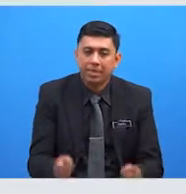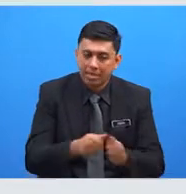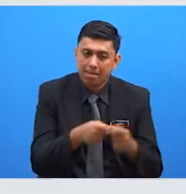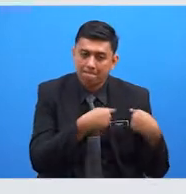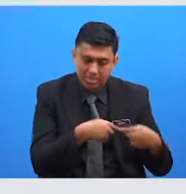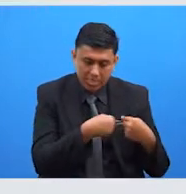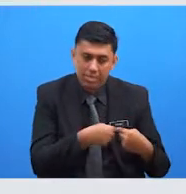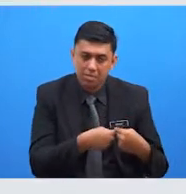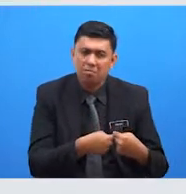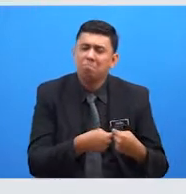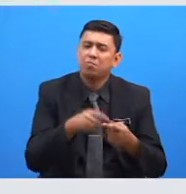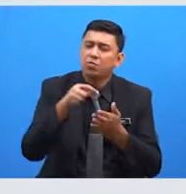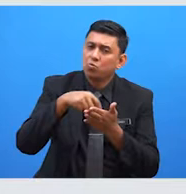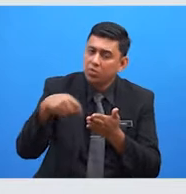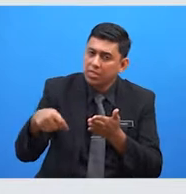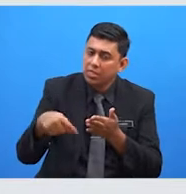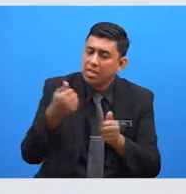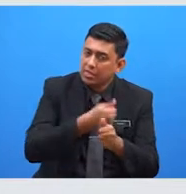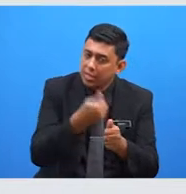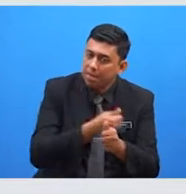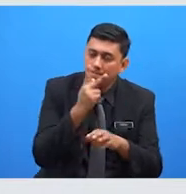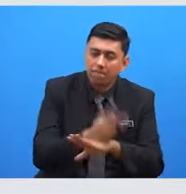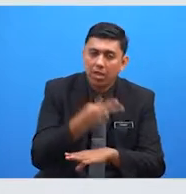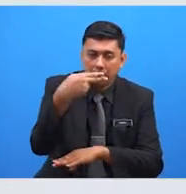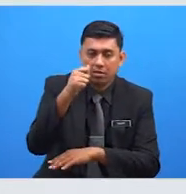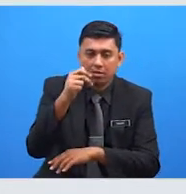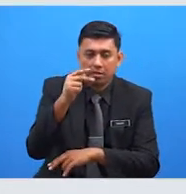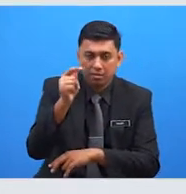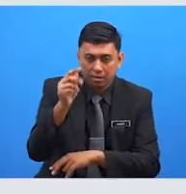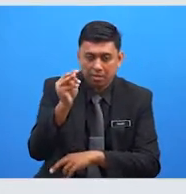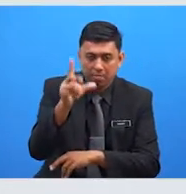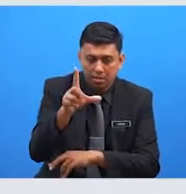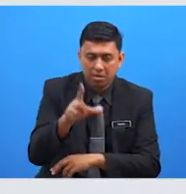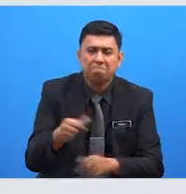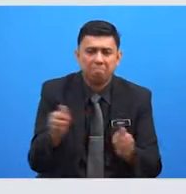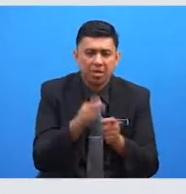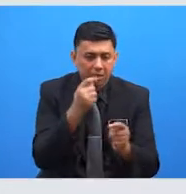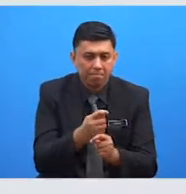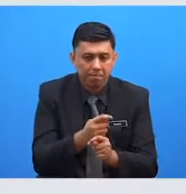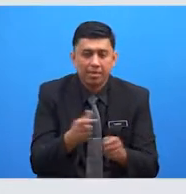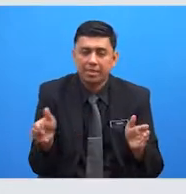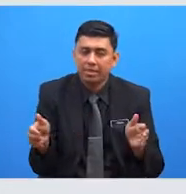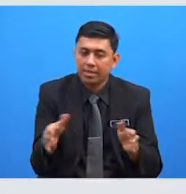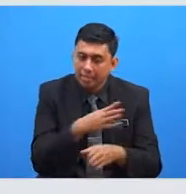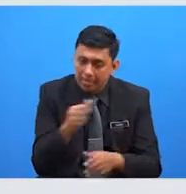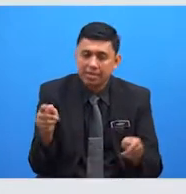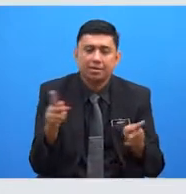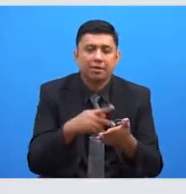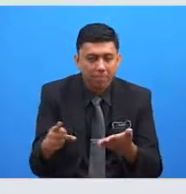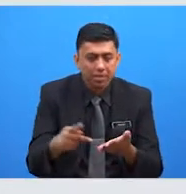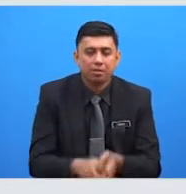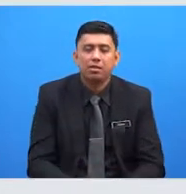Dengan berhati-hati, tulis setiap kod HTML dan skrip JavaScript dengan tepat dan kemas